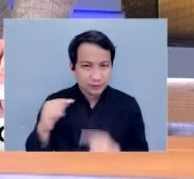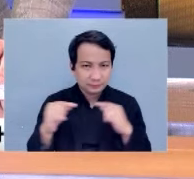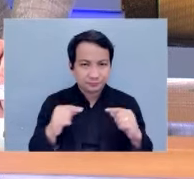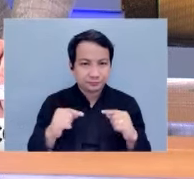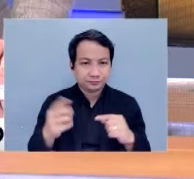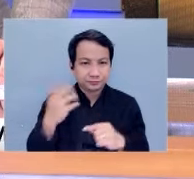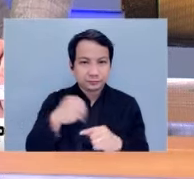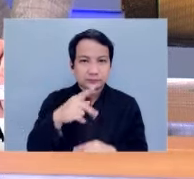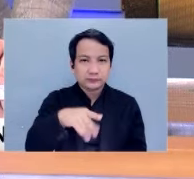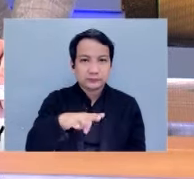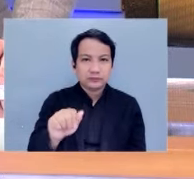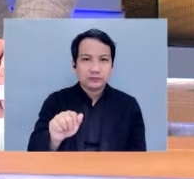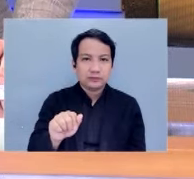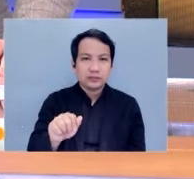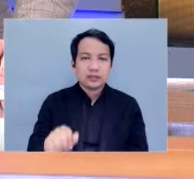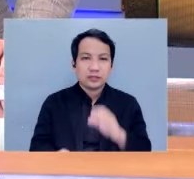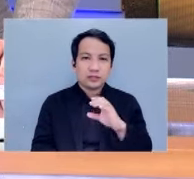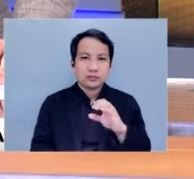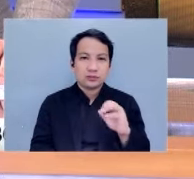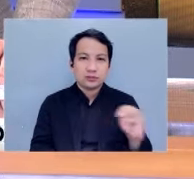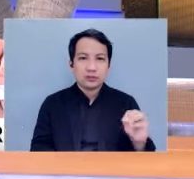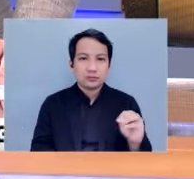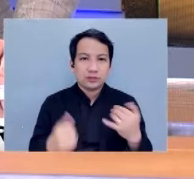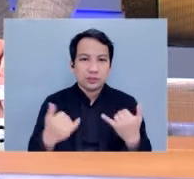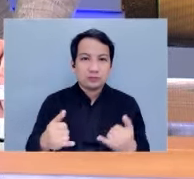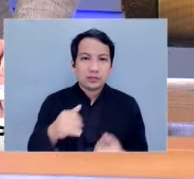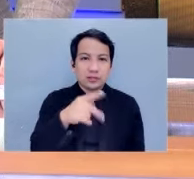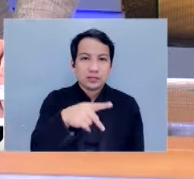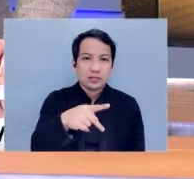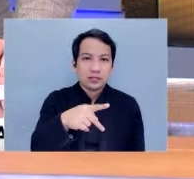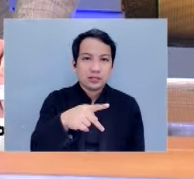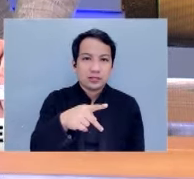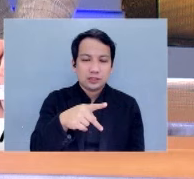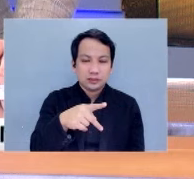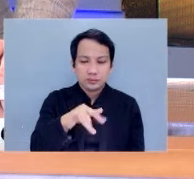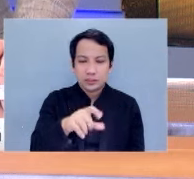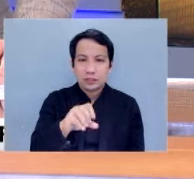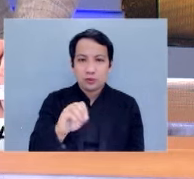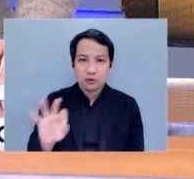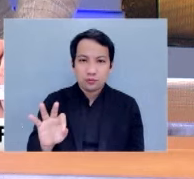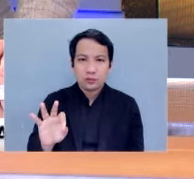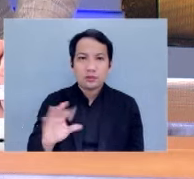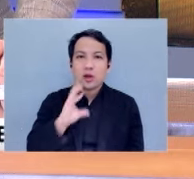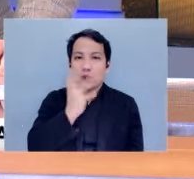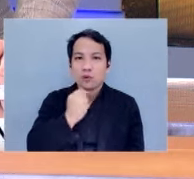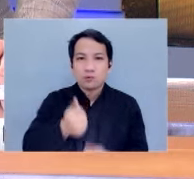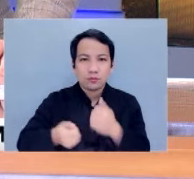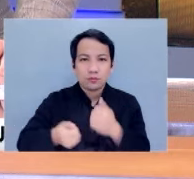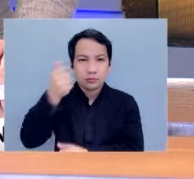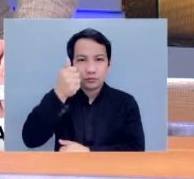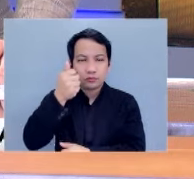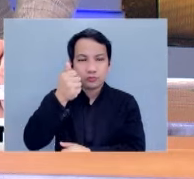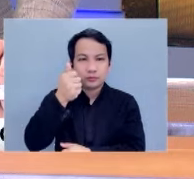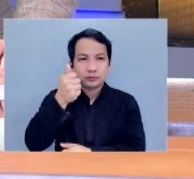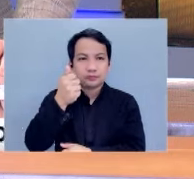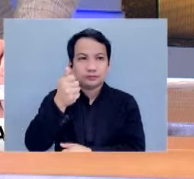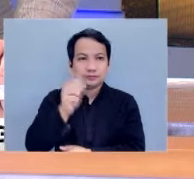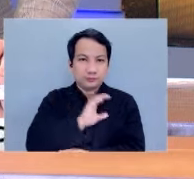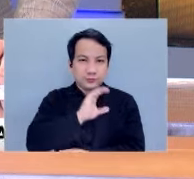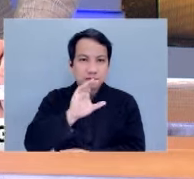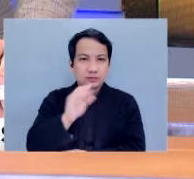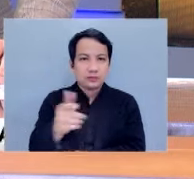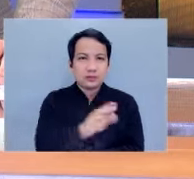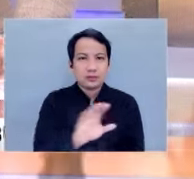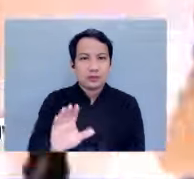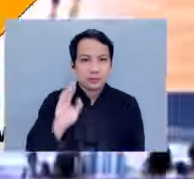Commissioner's Cup. Mag-uumpisa na kasi ang playoffs para malaman kung sino mag-uuwi ng kampyonato. Nasa frontline, balitang yan si Marty